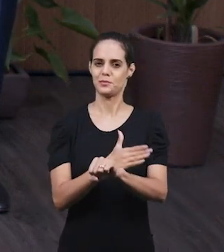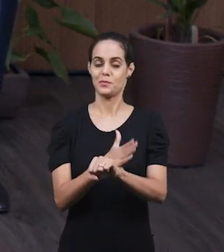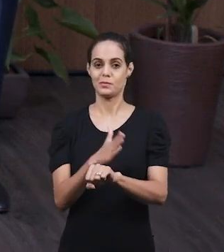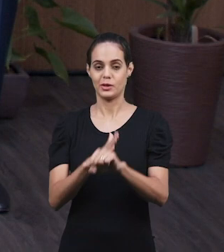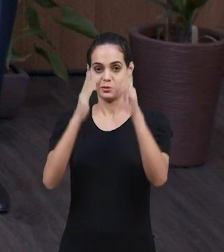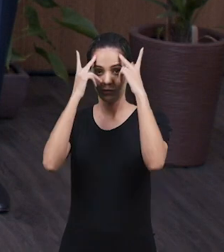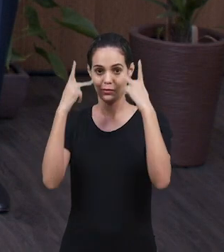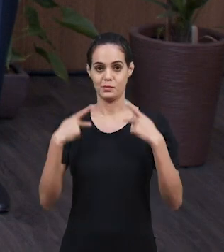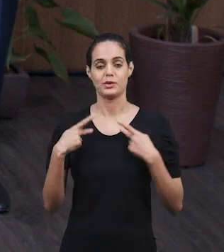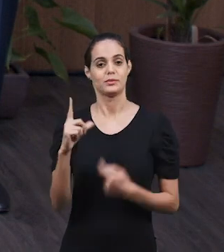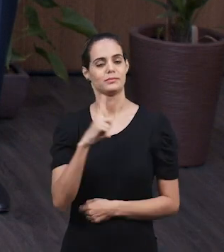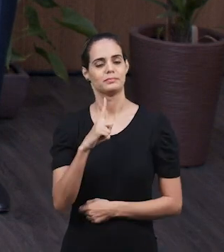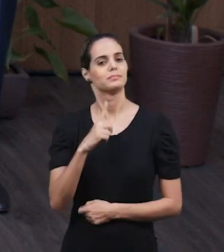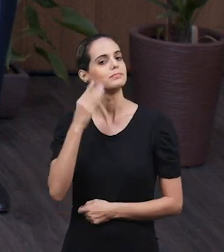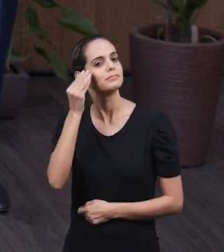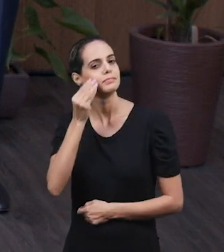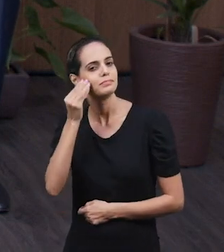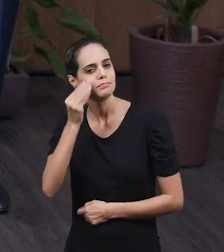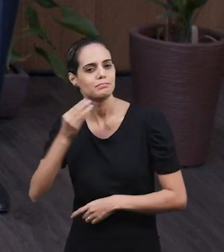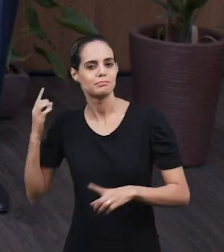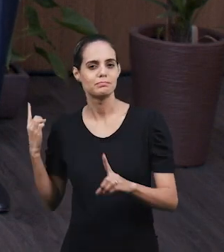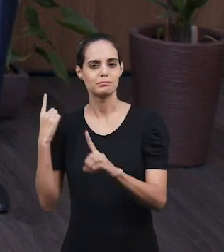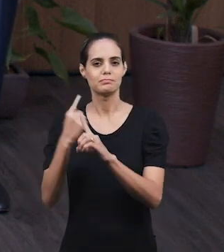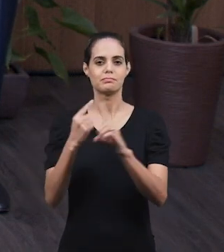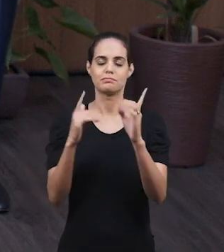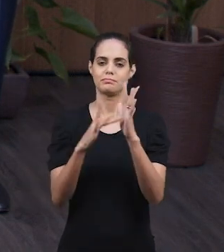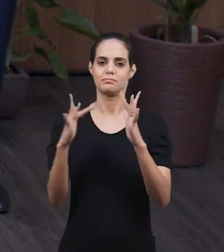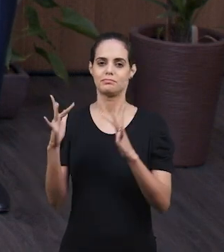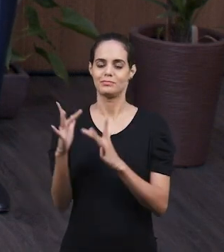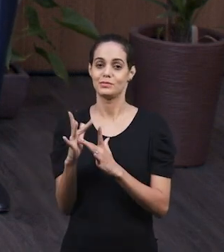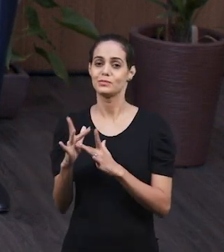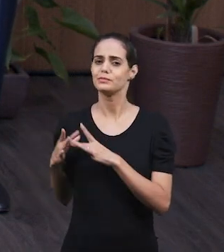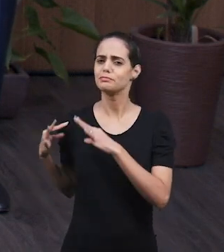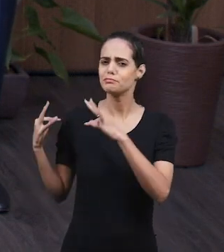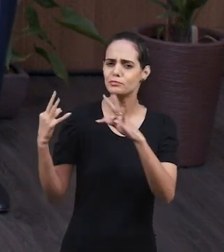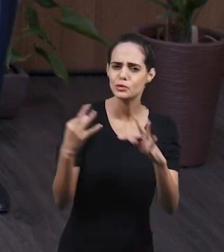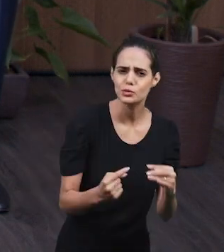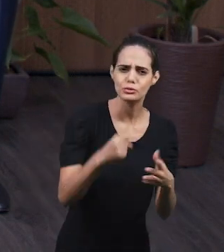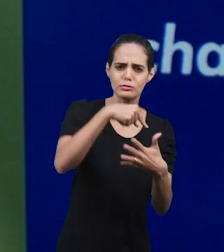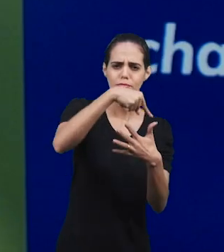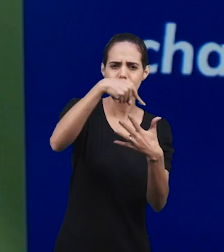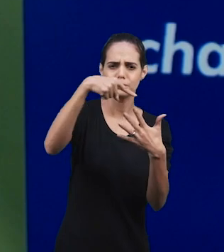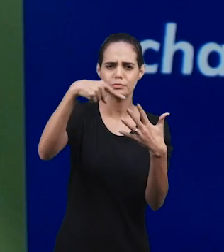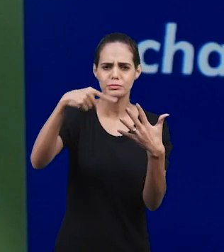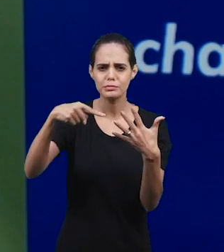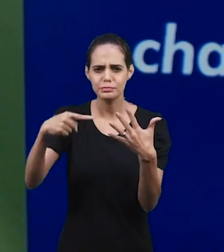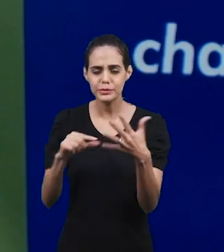il a une rencontre avec le Seigneur Jésus, tout est transformé dans sa vie.